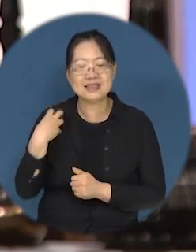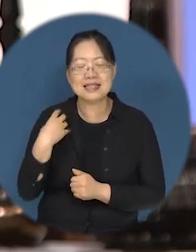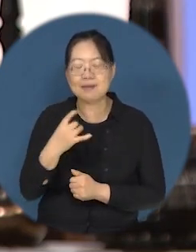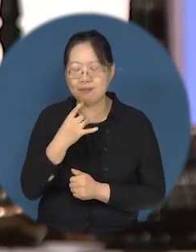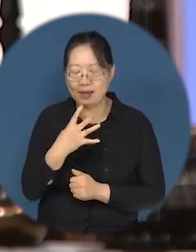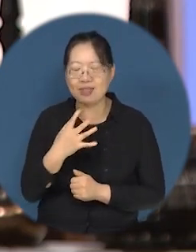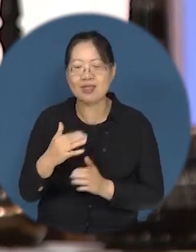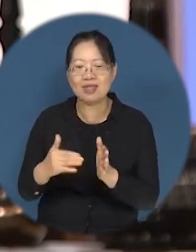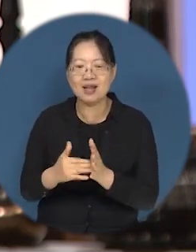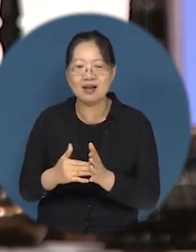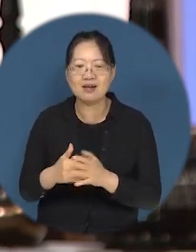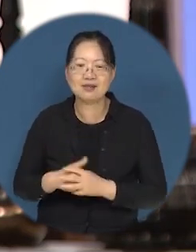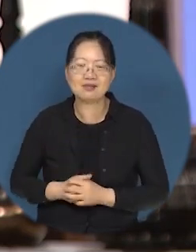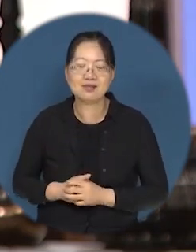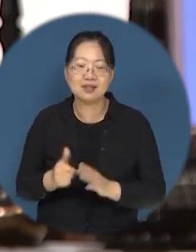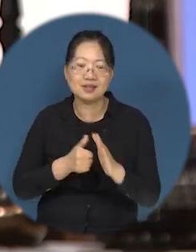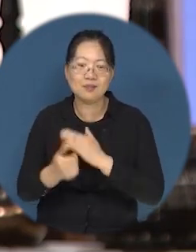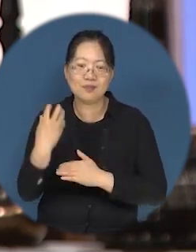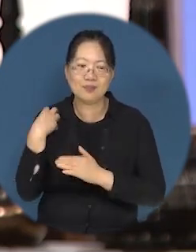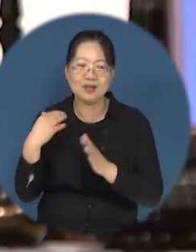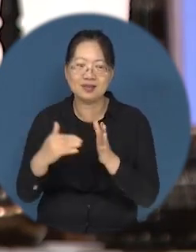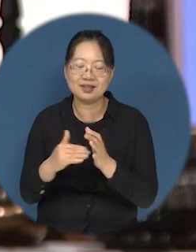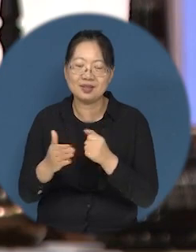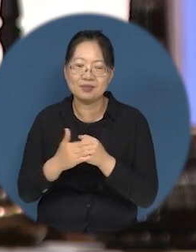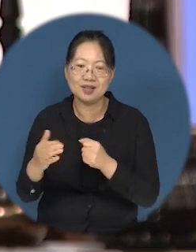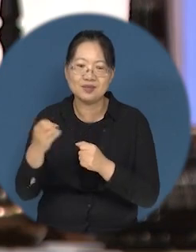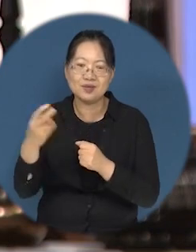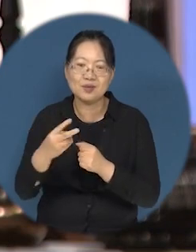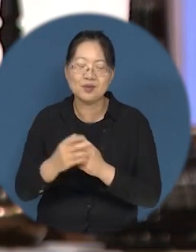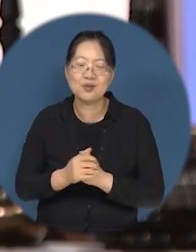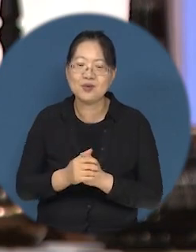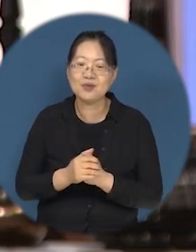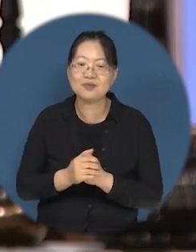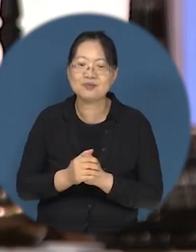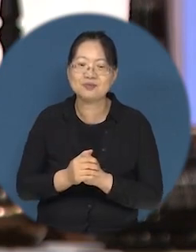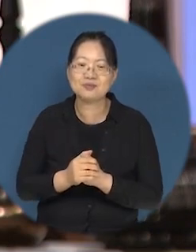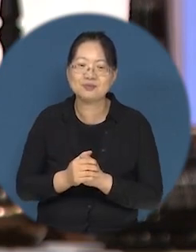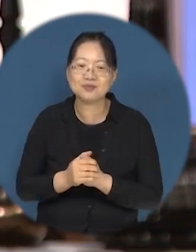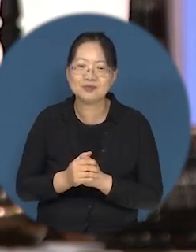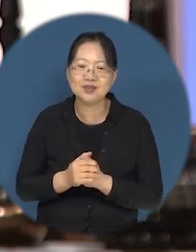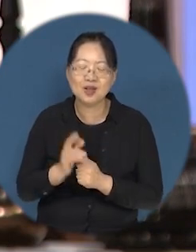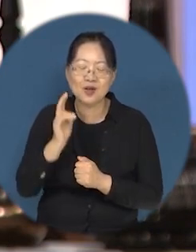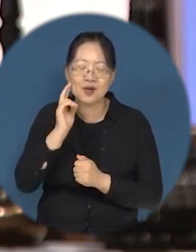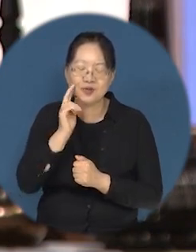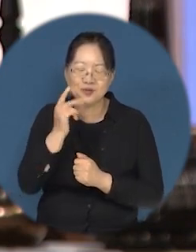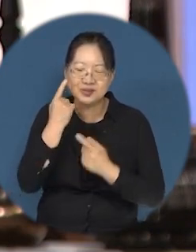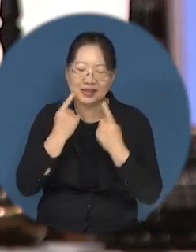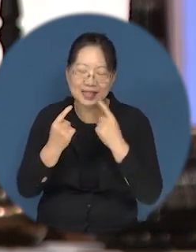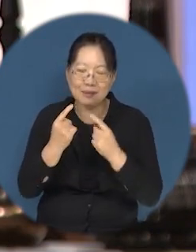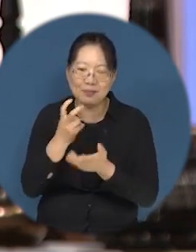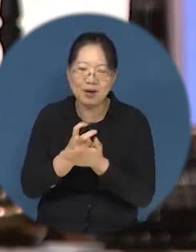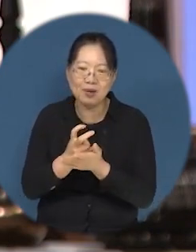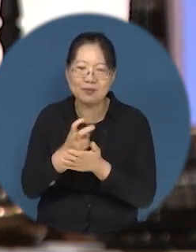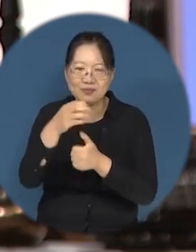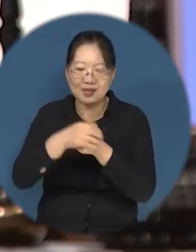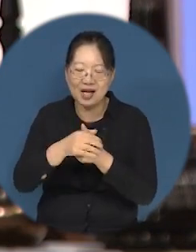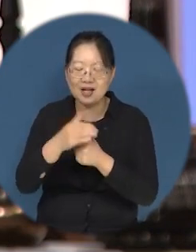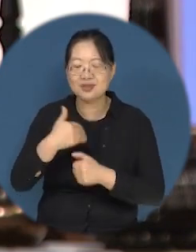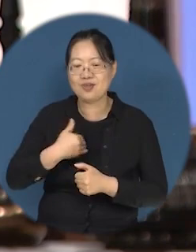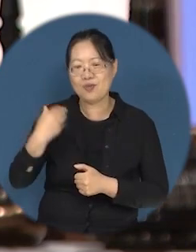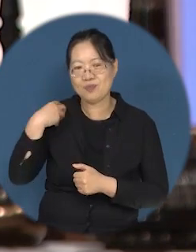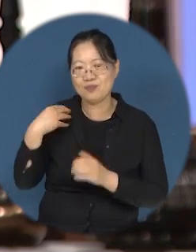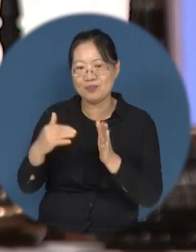지고 있거든요. 제가 지금 대표이사니까 또 이제 중대재해법이 통과가 됐잖아요. 그러니까 그렇죠. 저는 이제 책임만 지고 있는